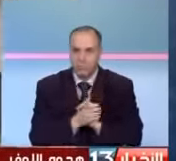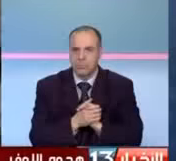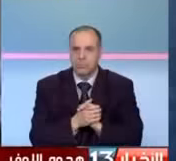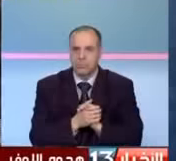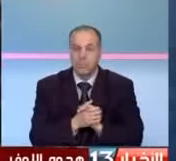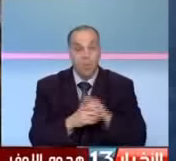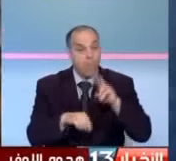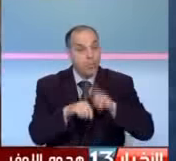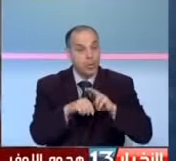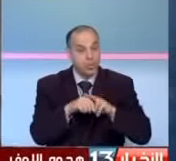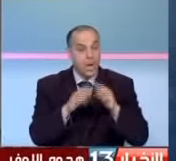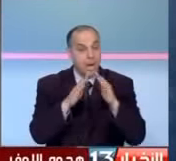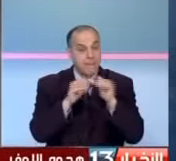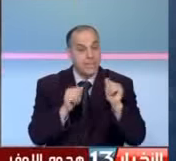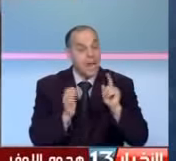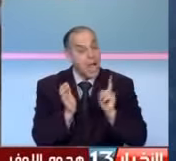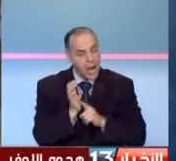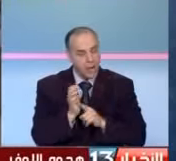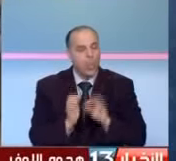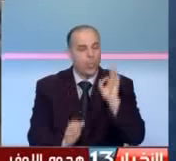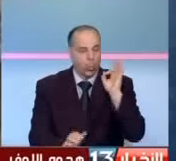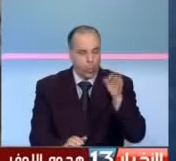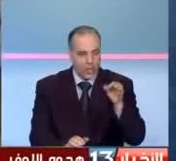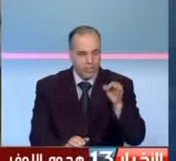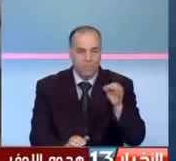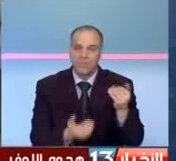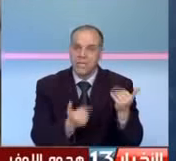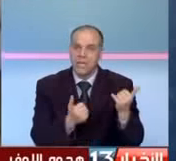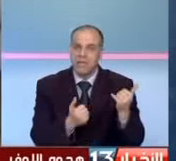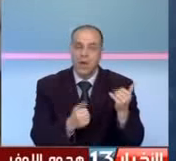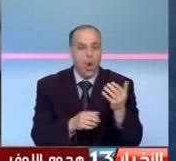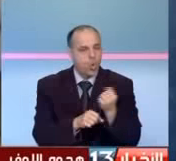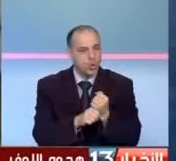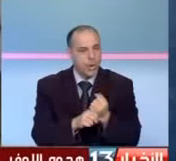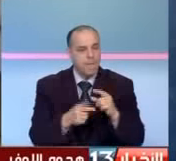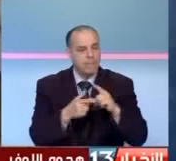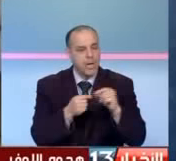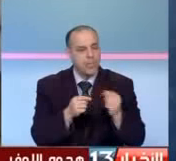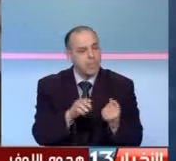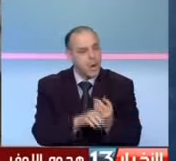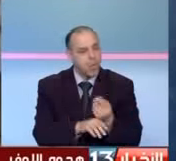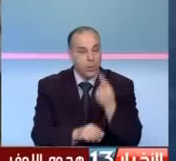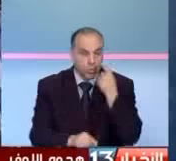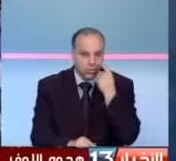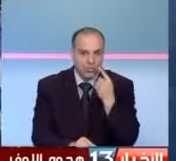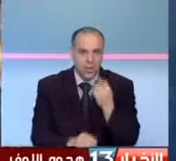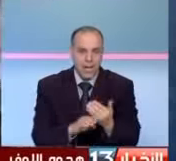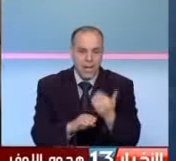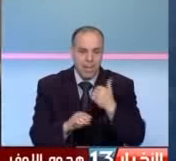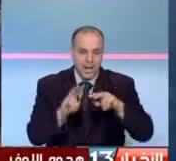جهات رسمية مصرية أكدت الخبر في انتظار الحصول على مزيد من المعلومات قبل فتح تحقيق في الموضوع.